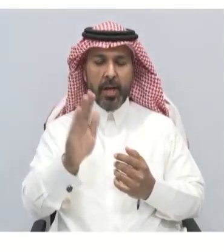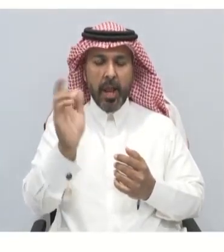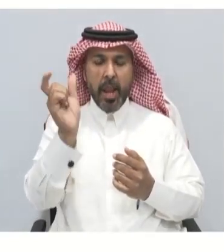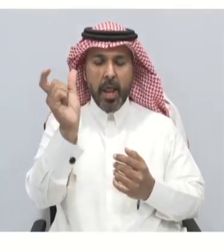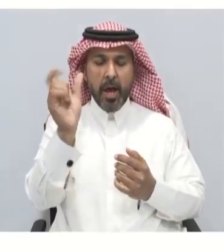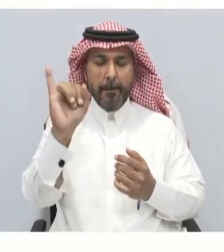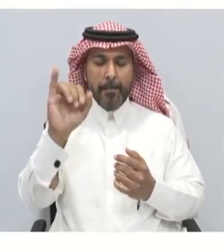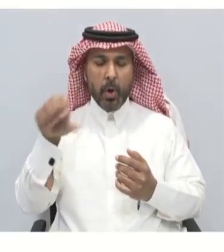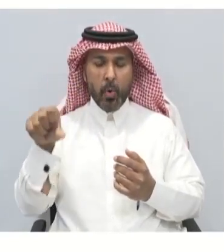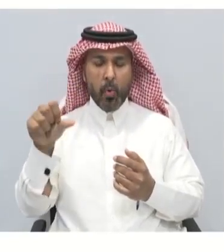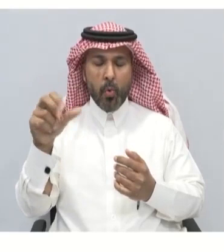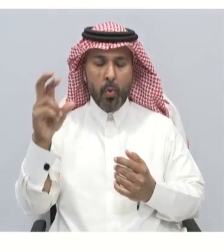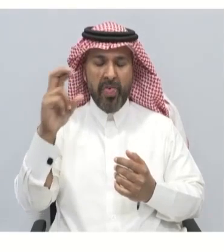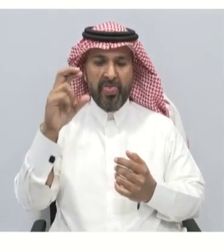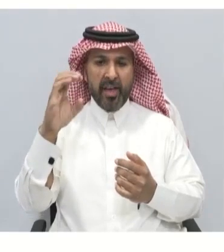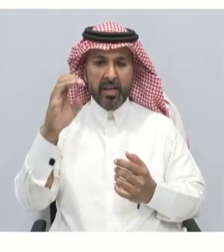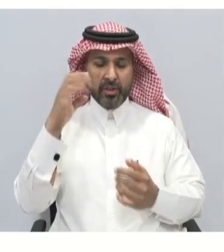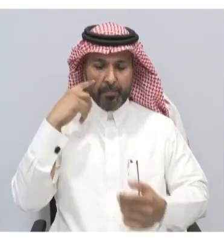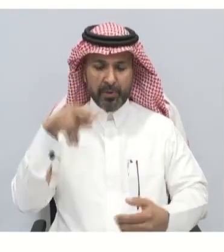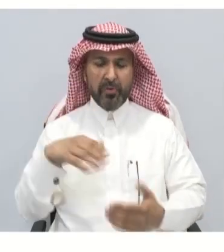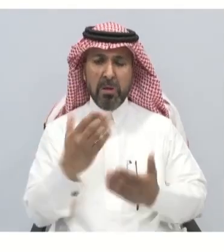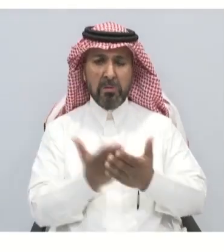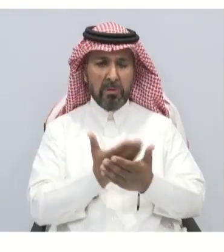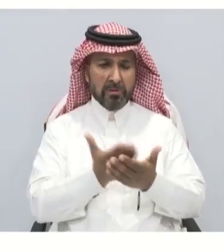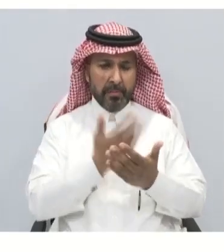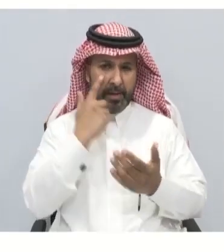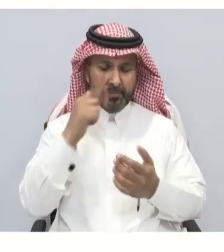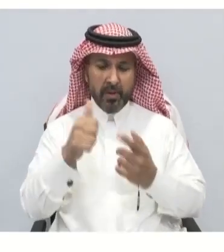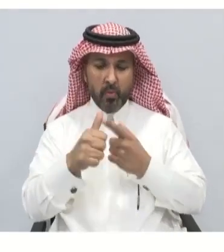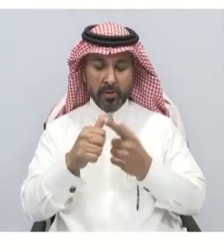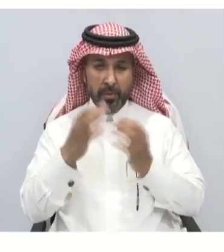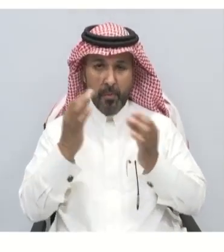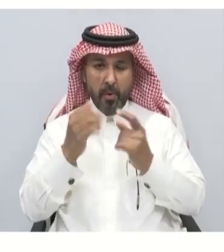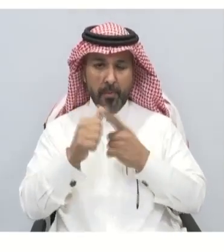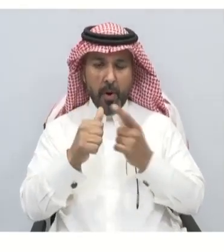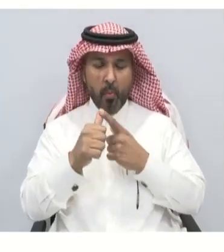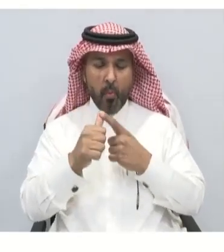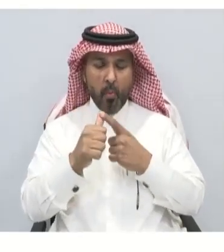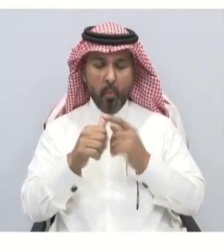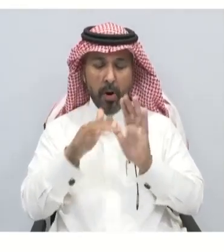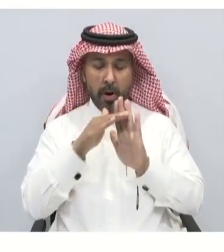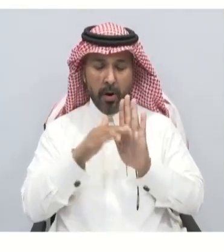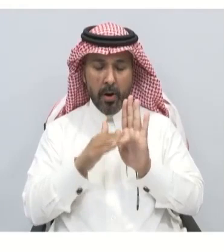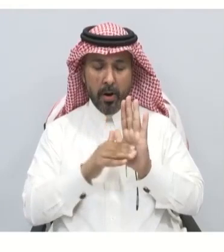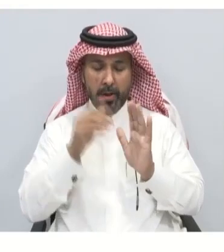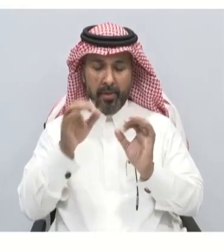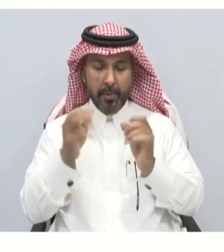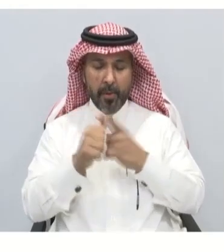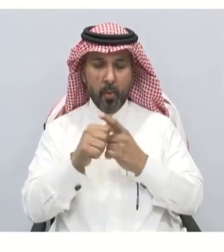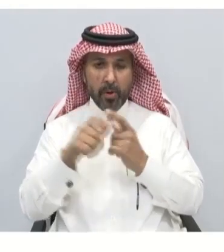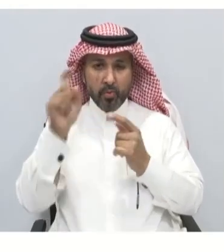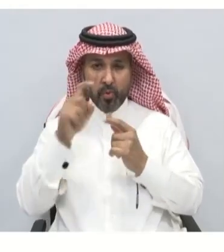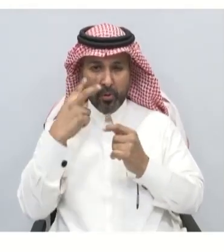الرقمي طبعا خطوات حل المساله الاربع اللي هي من يذكرها منكم من يعرفها